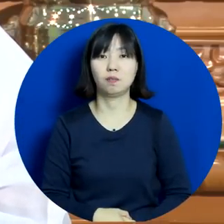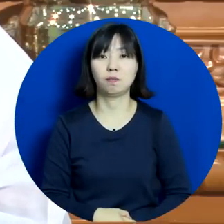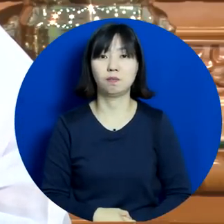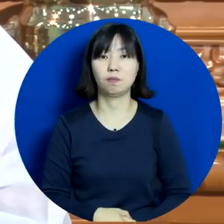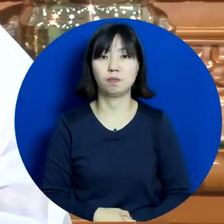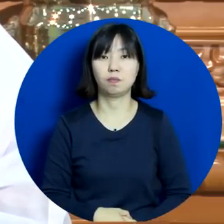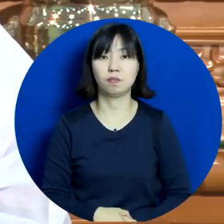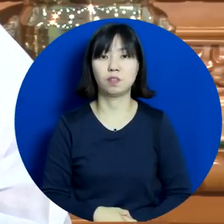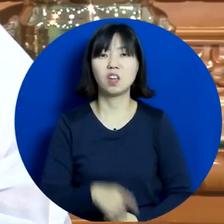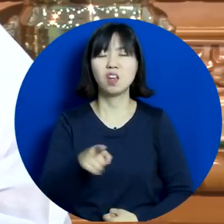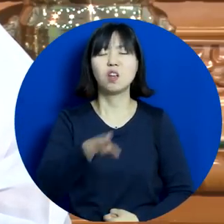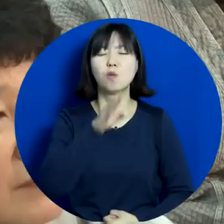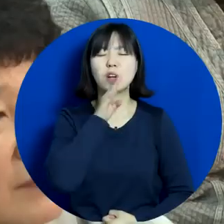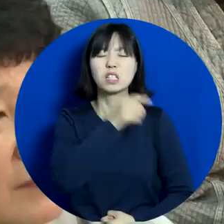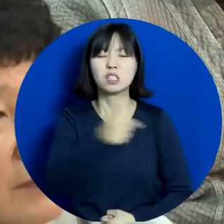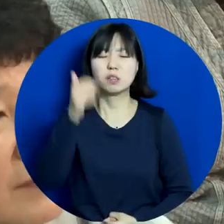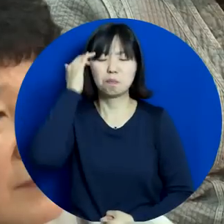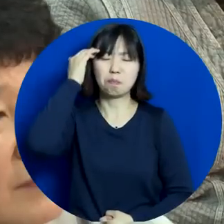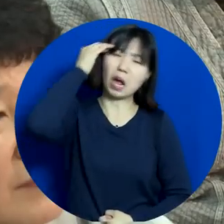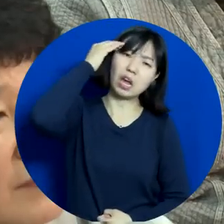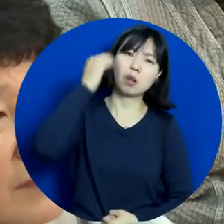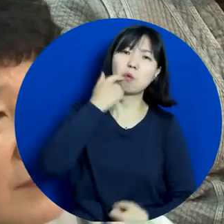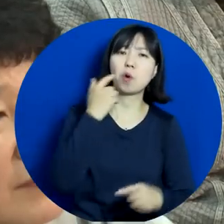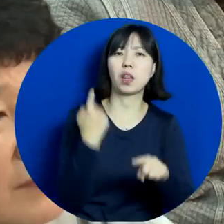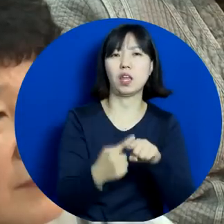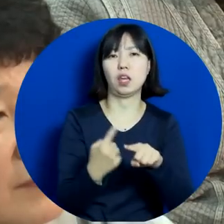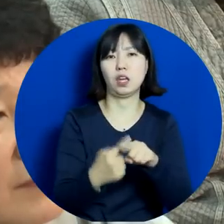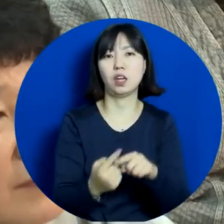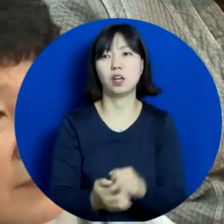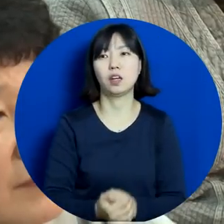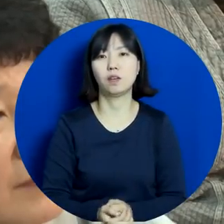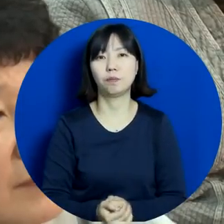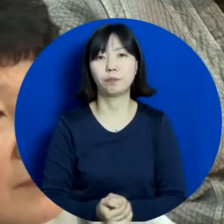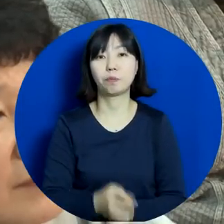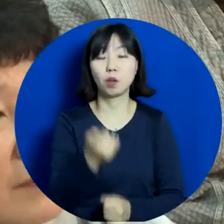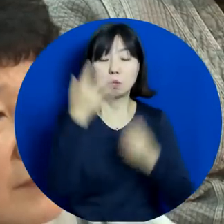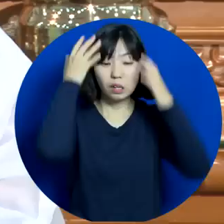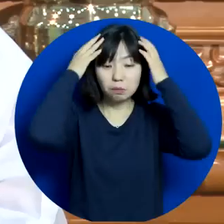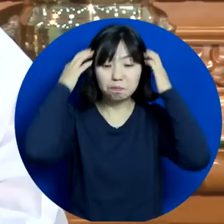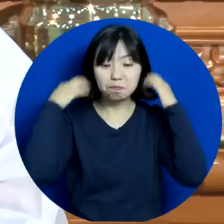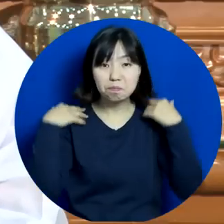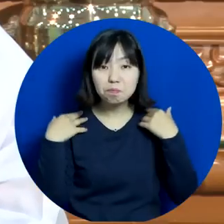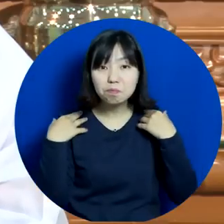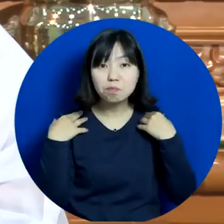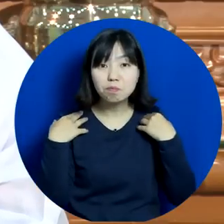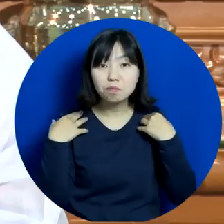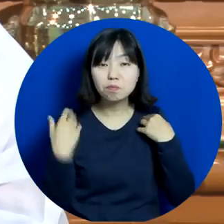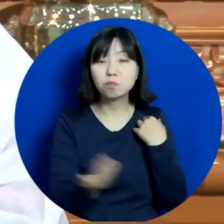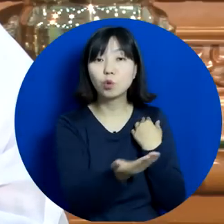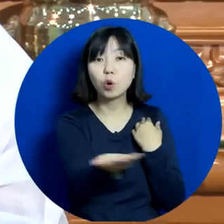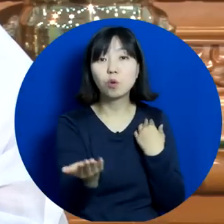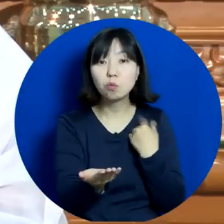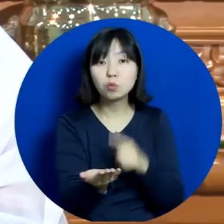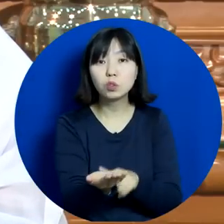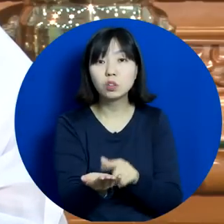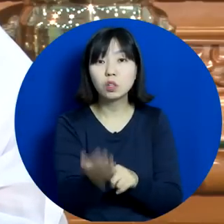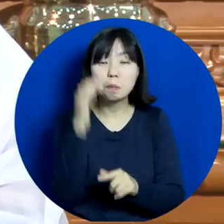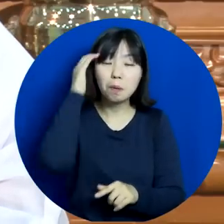큰 수행의 장이에요. 그런데 이제 여러분들은, 머리 기르고 있는 여러분들은 또 수행에 어떤 장애가